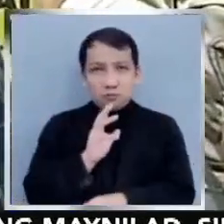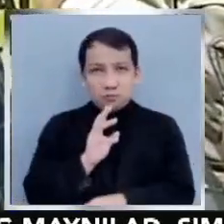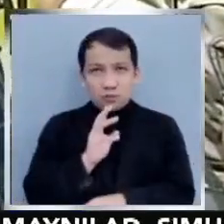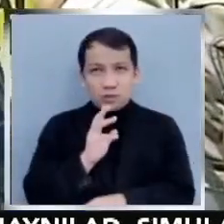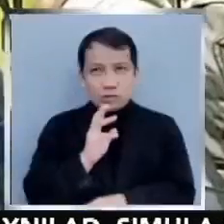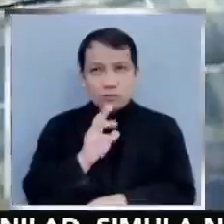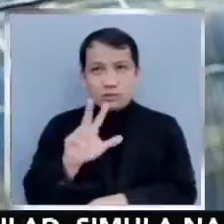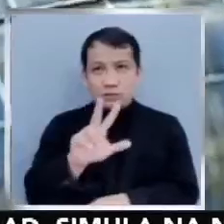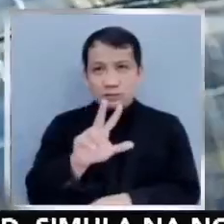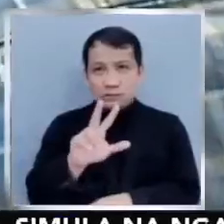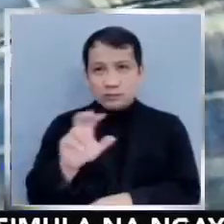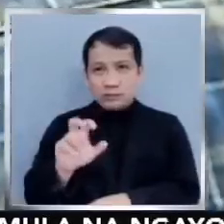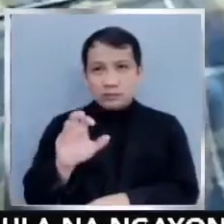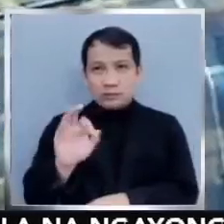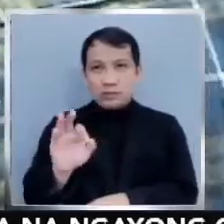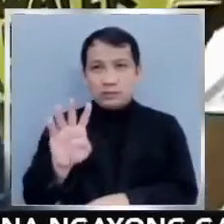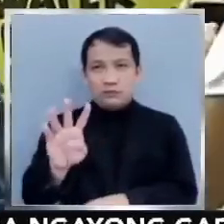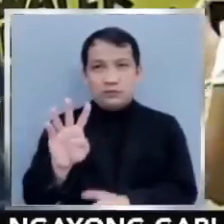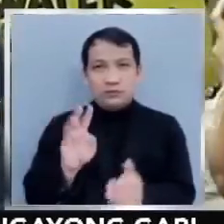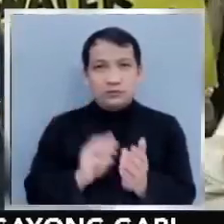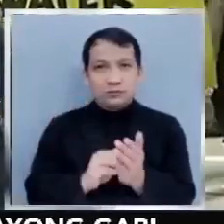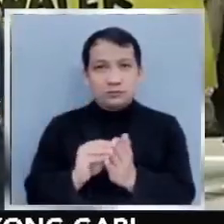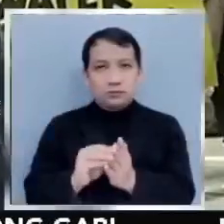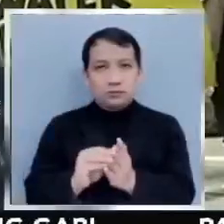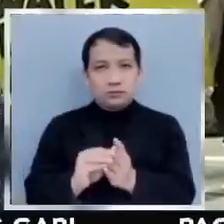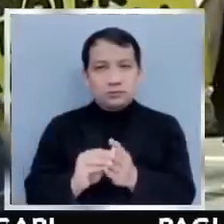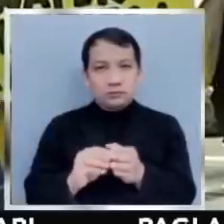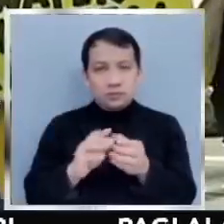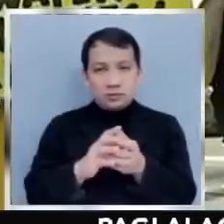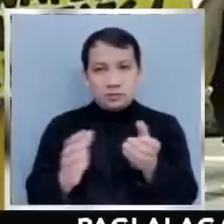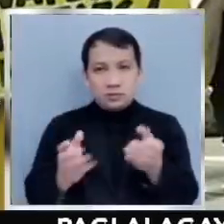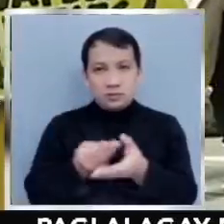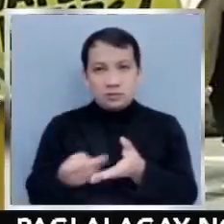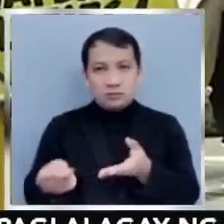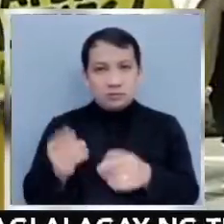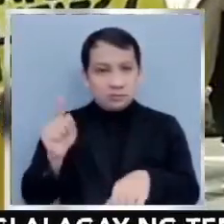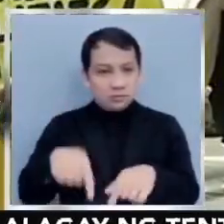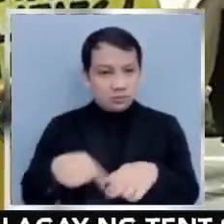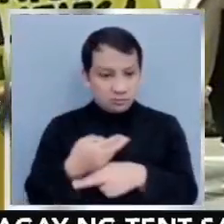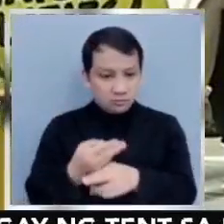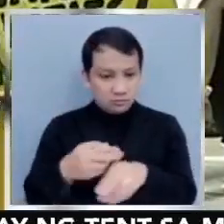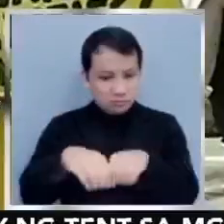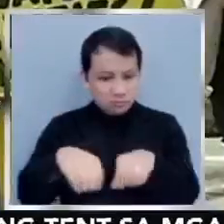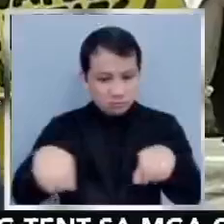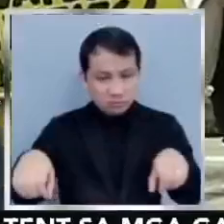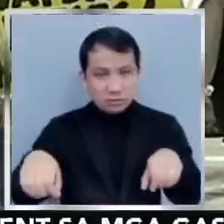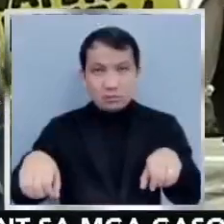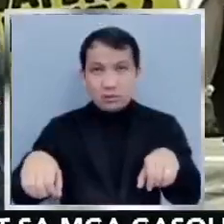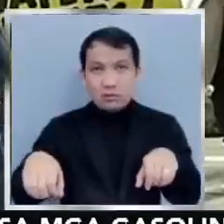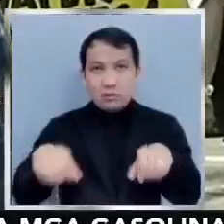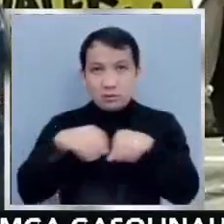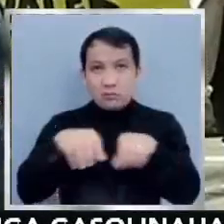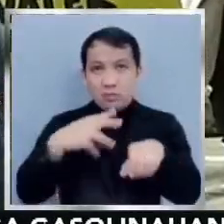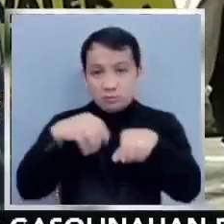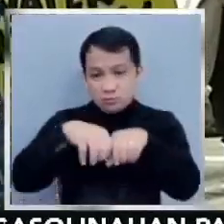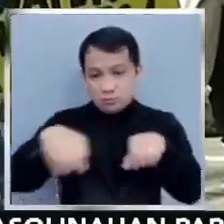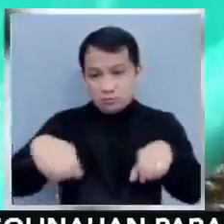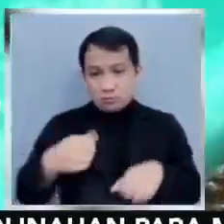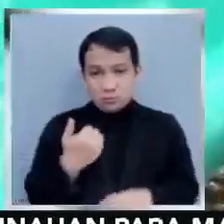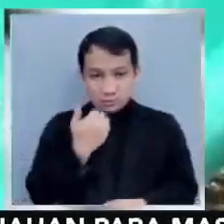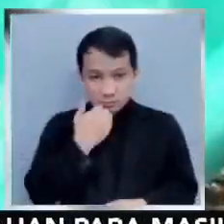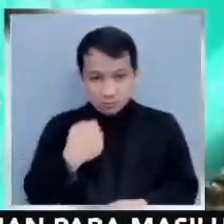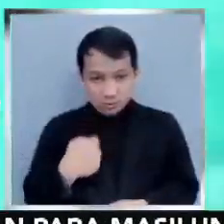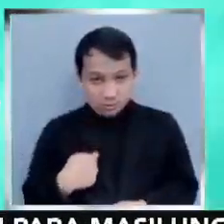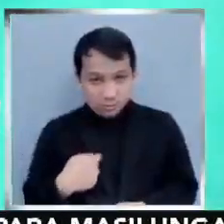394 million liters tagas dahil hindi nyo naayos yung mga pipes nyo. Dahil hindi nyo ginagawa, kasalanan ba namin yun? Kasalanan nyo